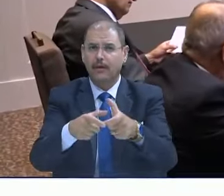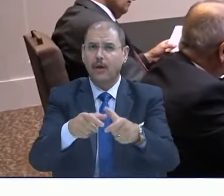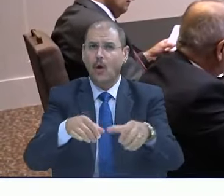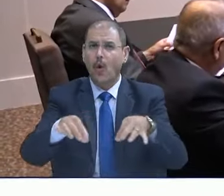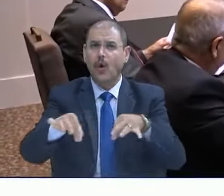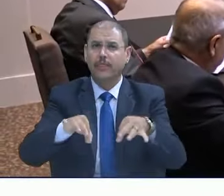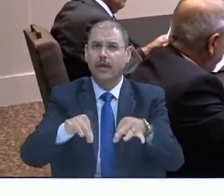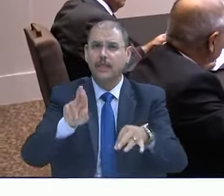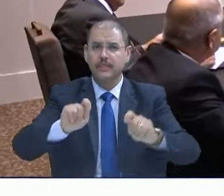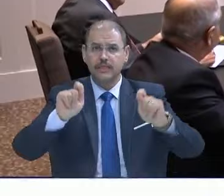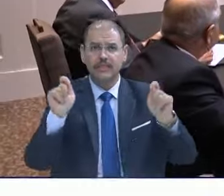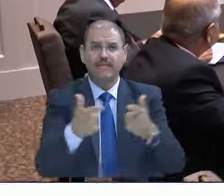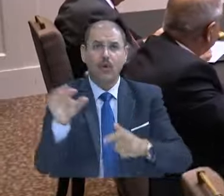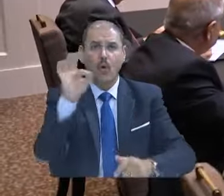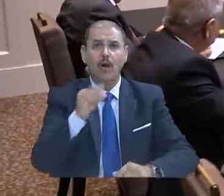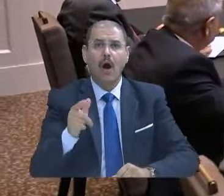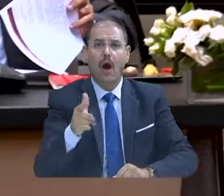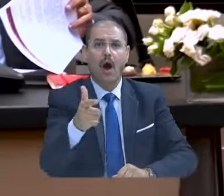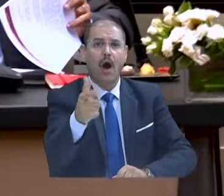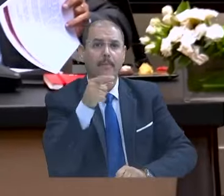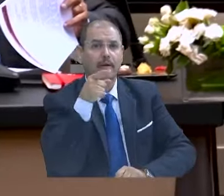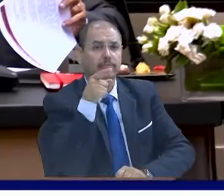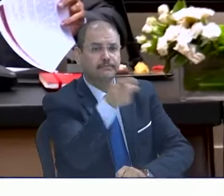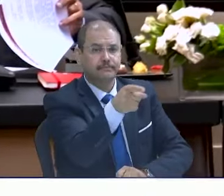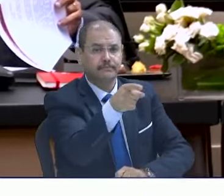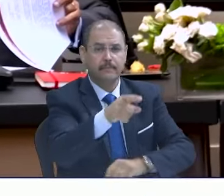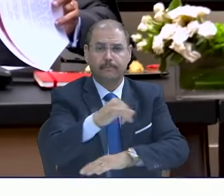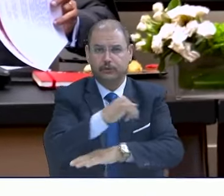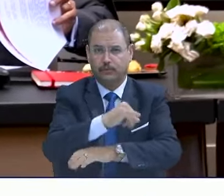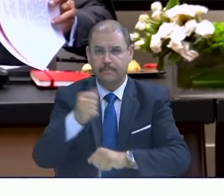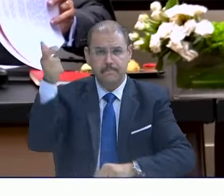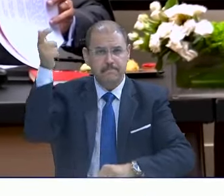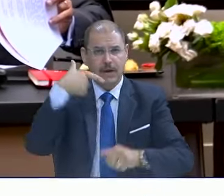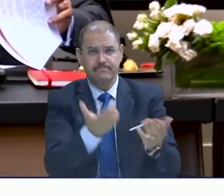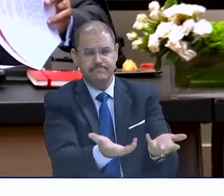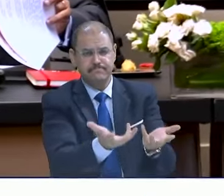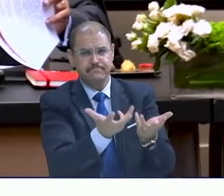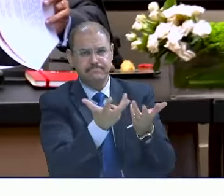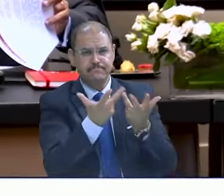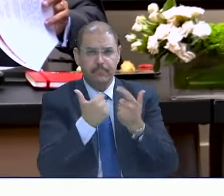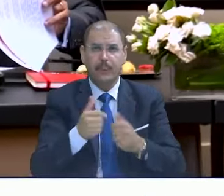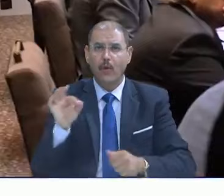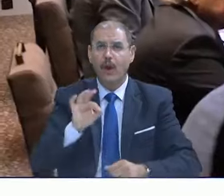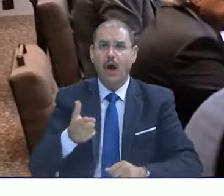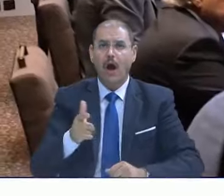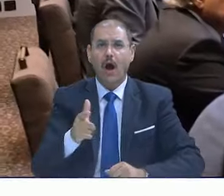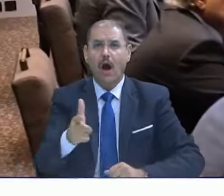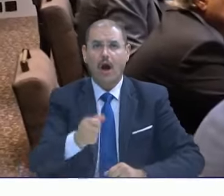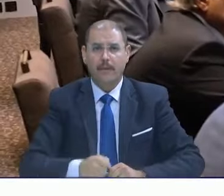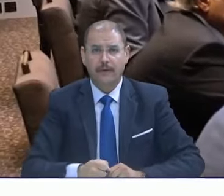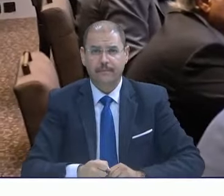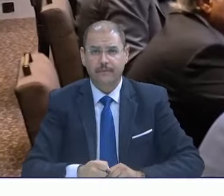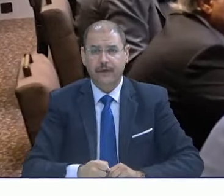خطط تطوير محميه العقبه البحريه استمع جلالته الى شرح من رئيس مجلس مفوضي سلطه منطقه العقبه